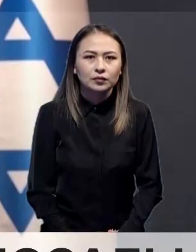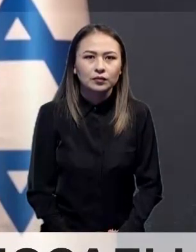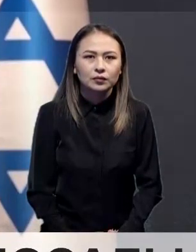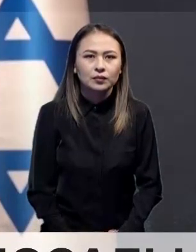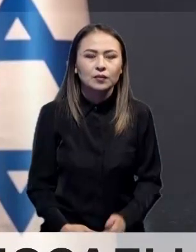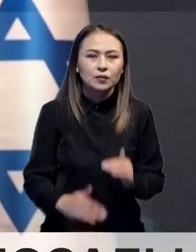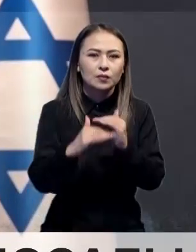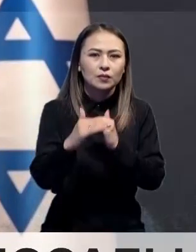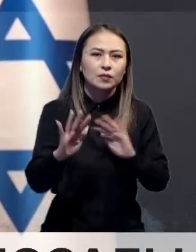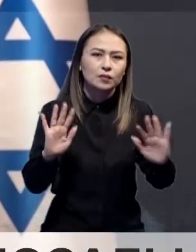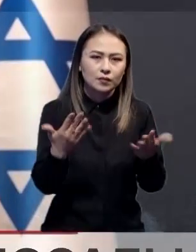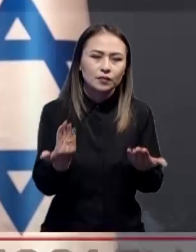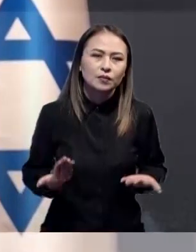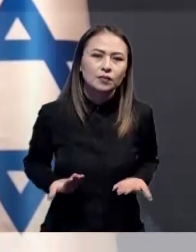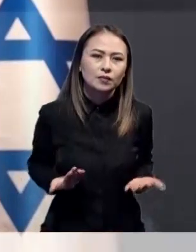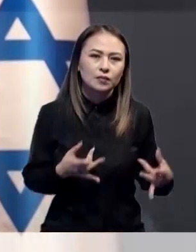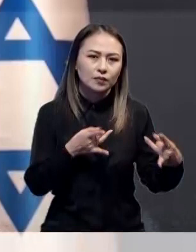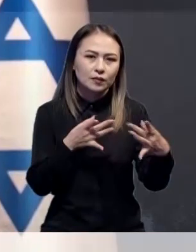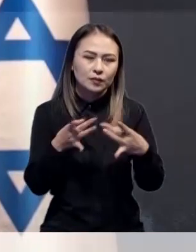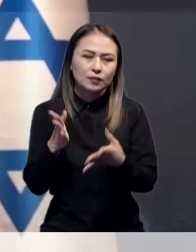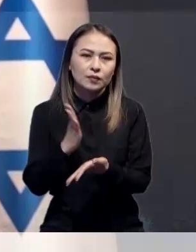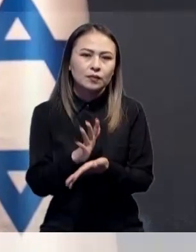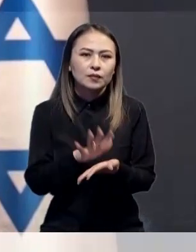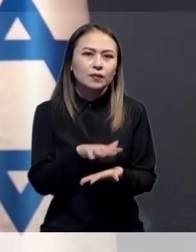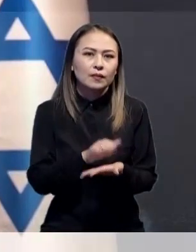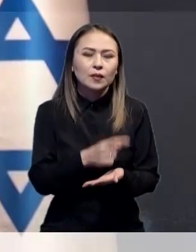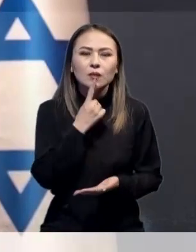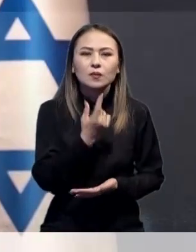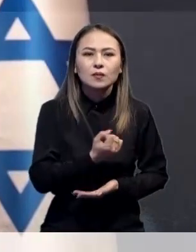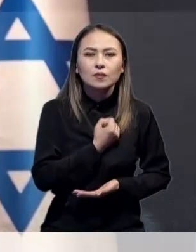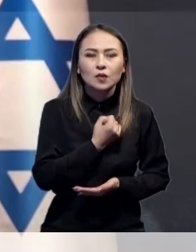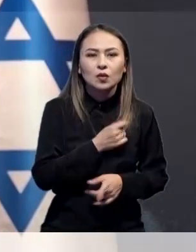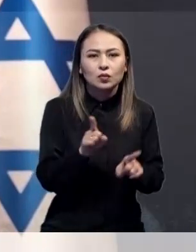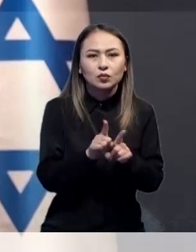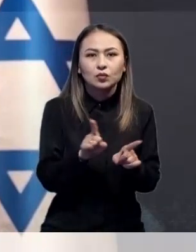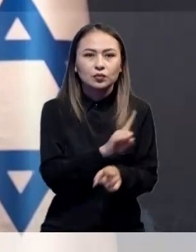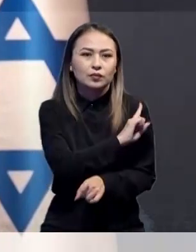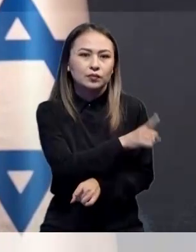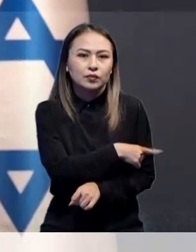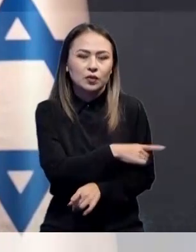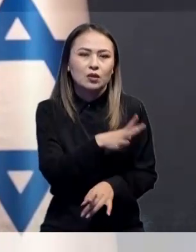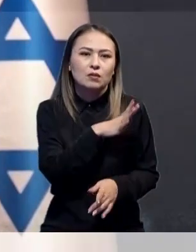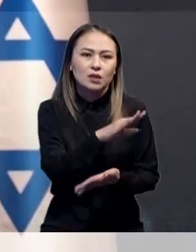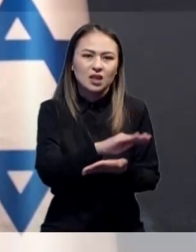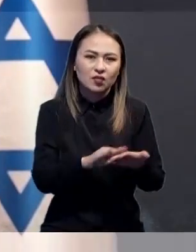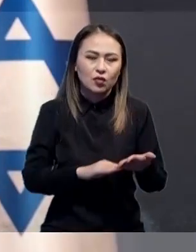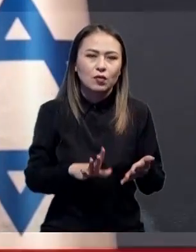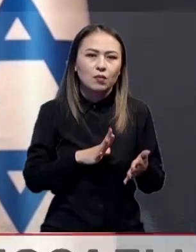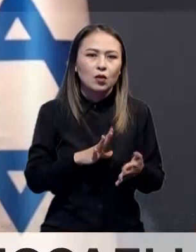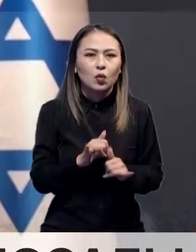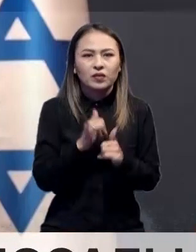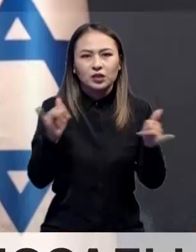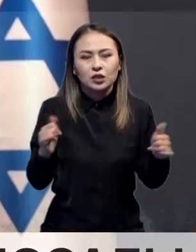Елді болып жатқан жағдай қарулық күштерге де әсер етті. Әскер мен қауіпсіздік күштерінде реформаға қарсылық танытып жатқандар қатары